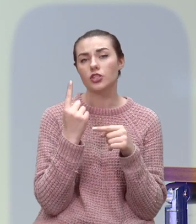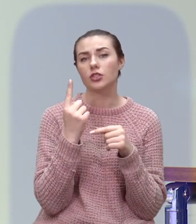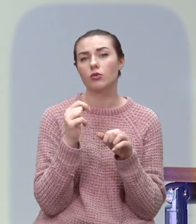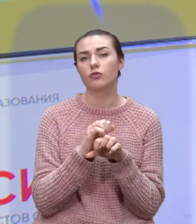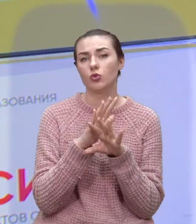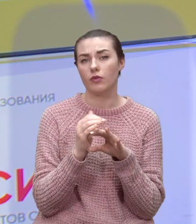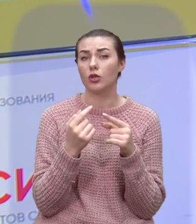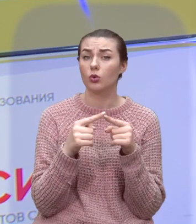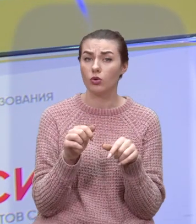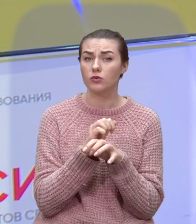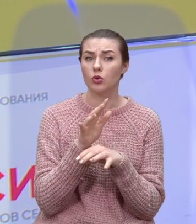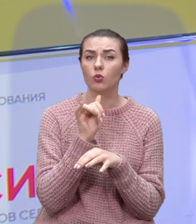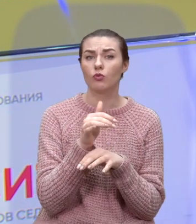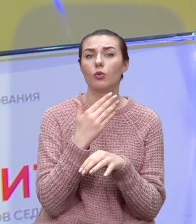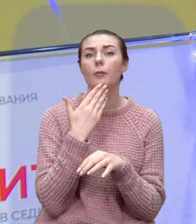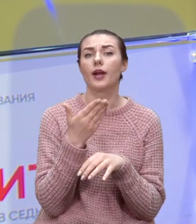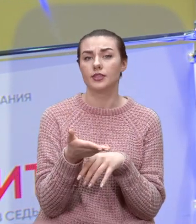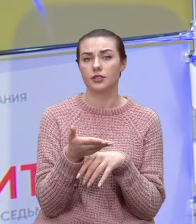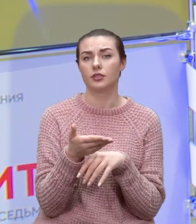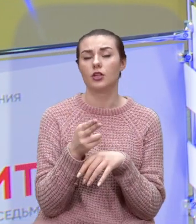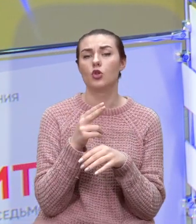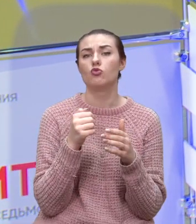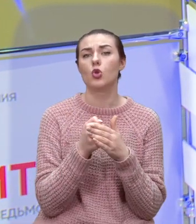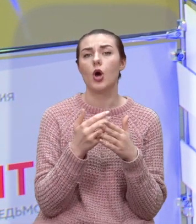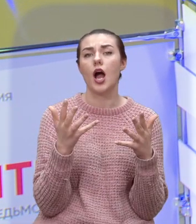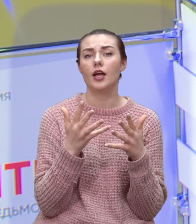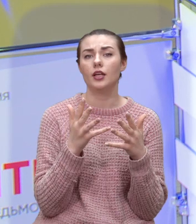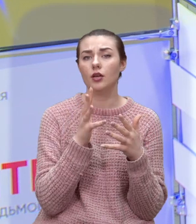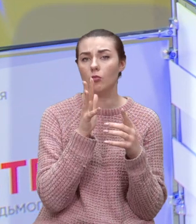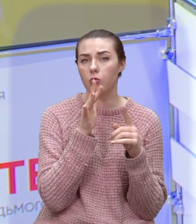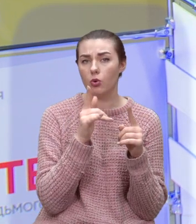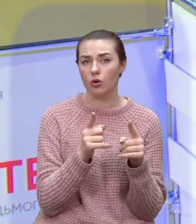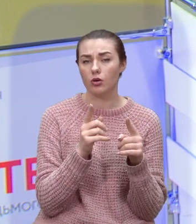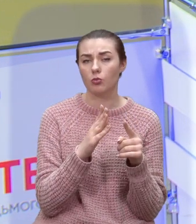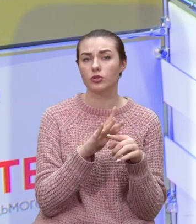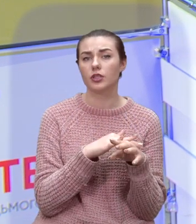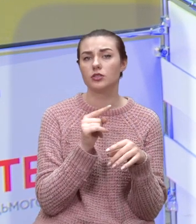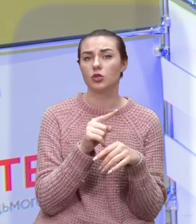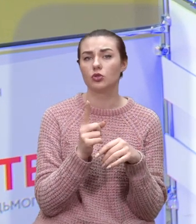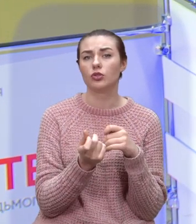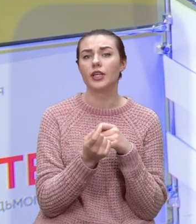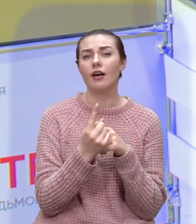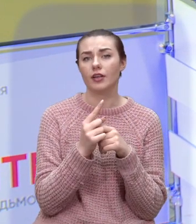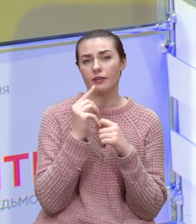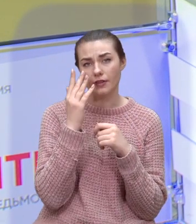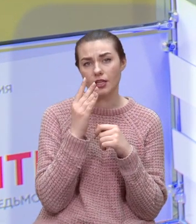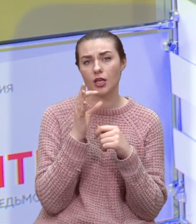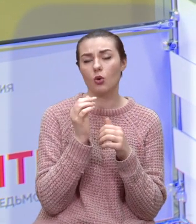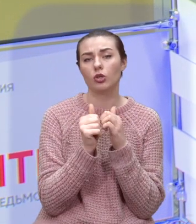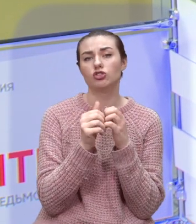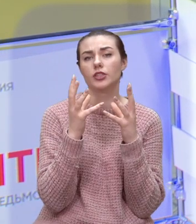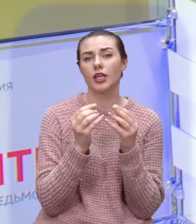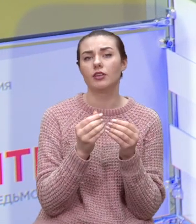святого а другой святой у него спросил до каких пор будет длиться то что явлено введение о